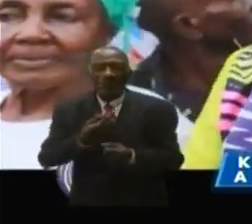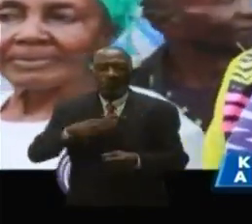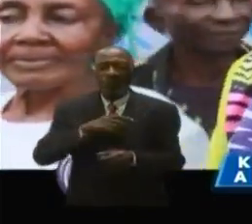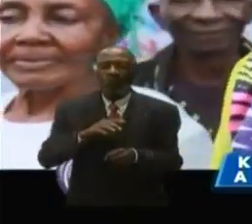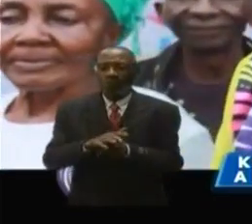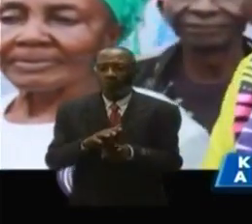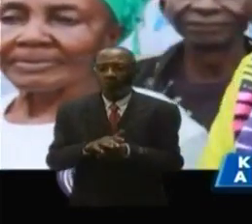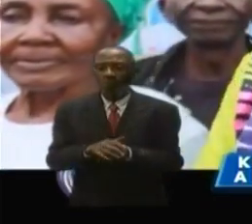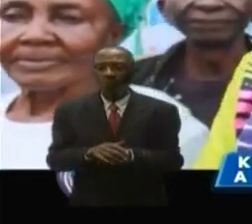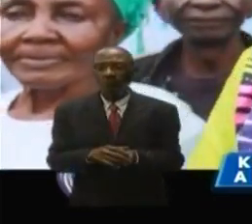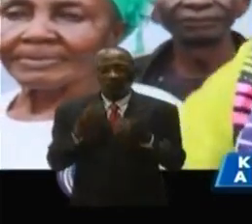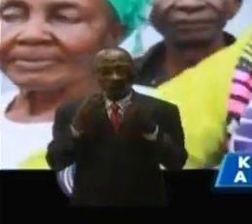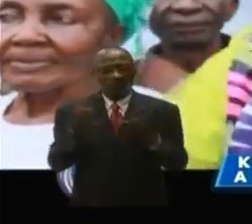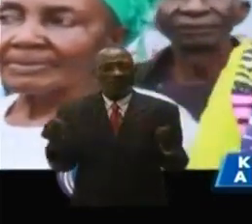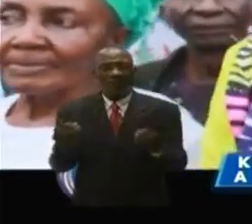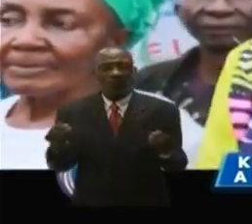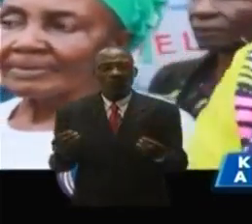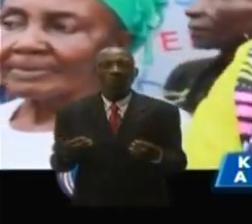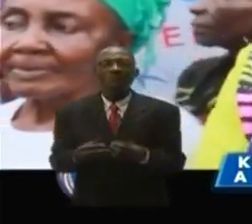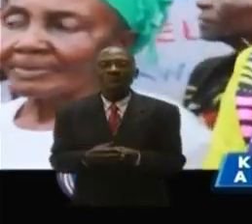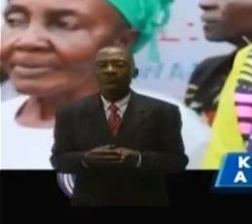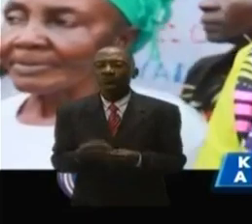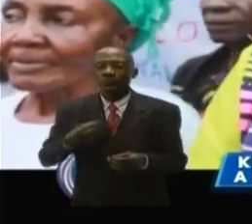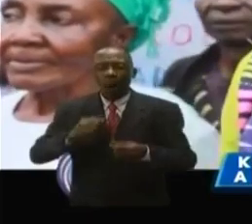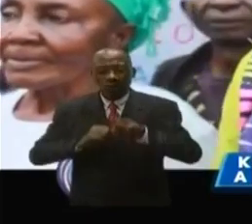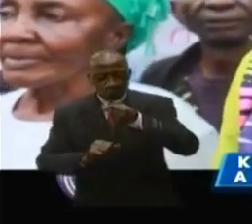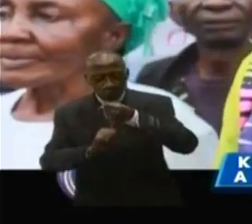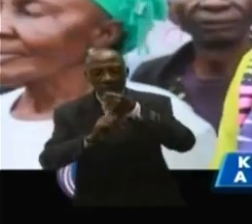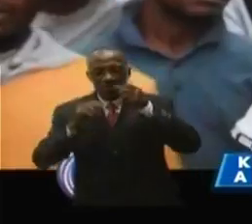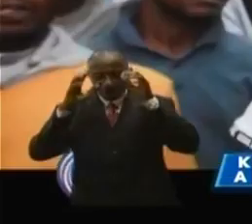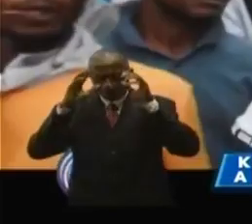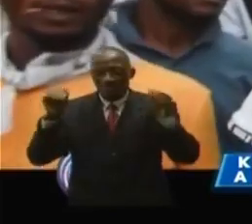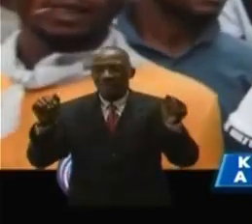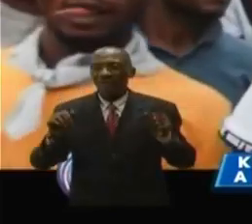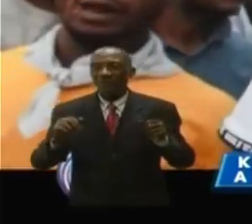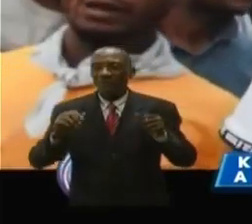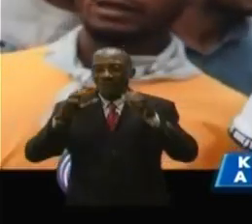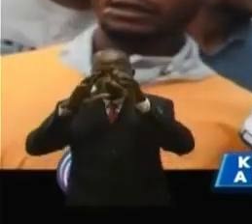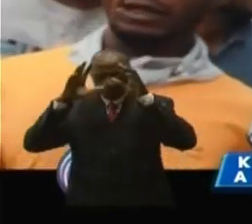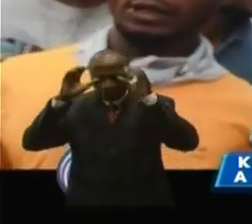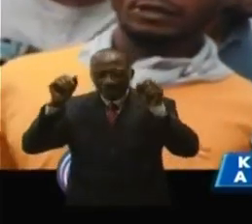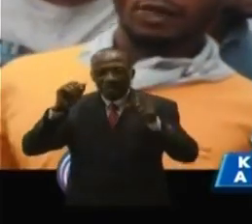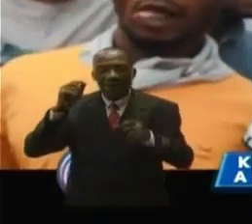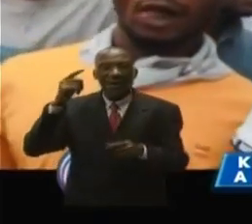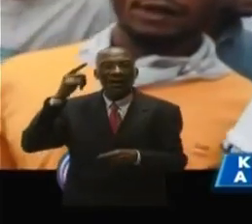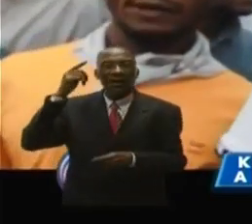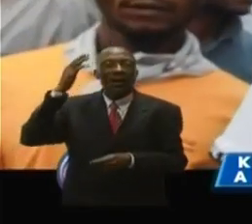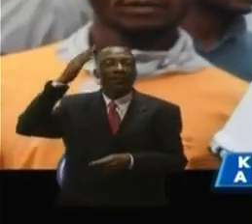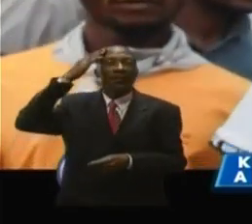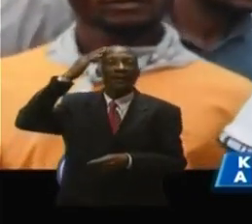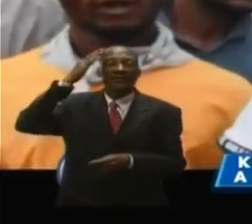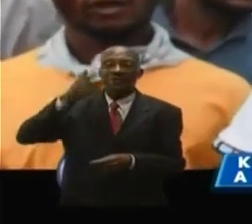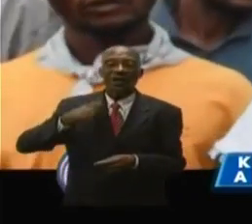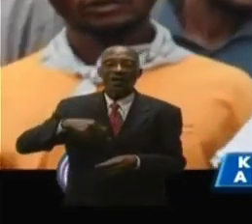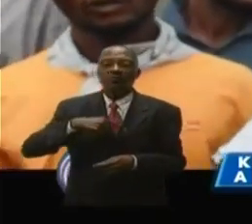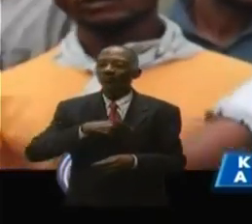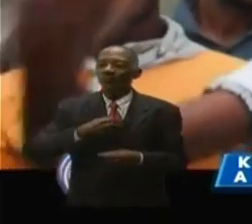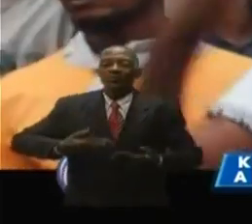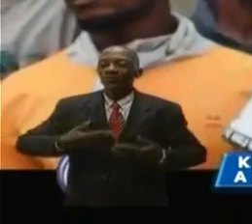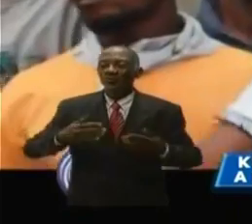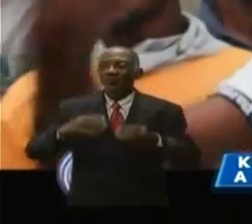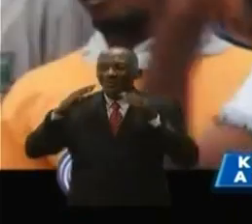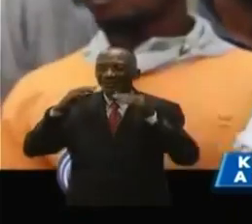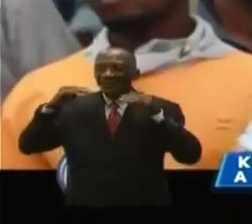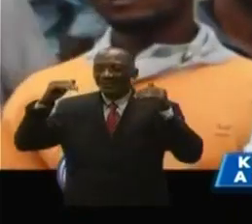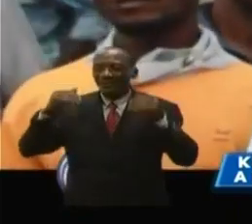Vraiment félicitations beaucoup parce que Moutakani c'est l'émission de Golaïe à Zaté. Joseph Mouina Azali Moutouyo a sali et l'eau comme